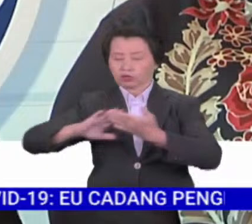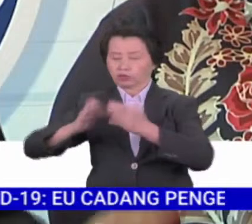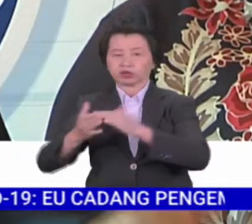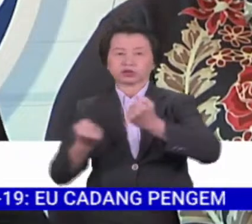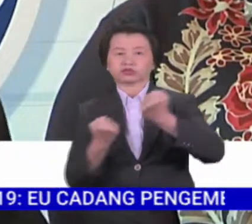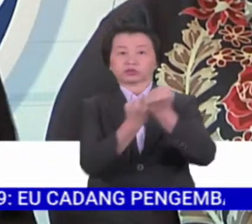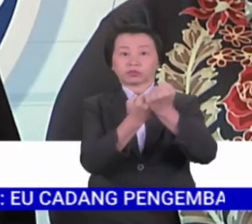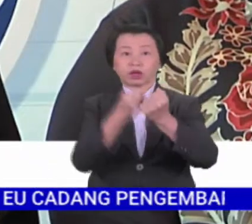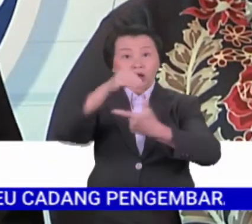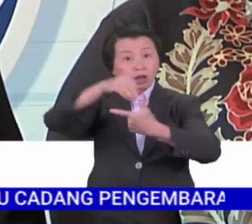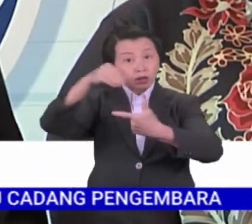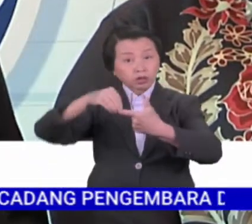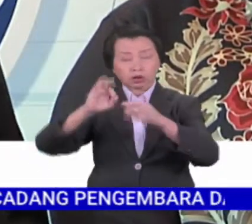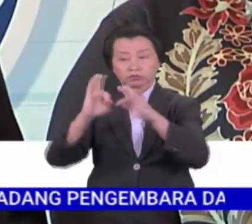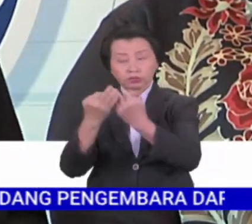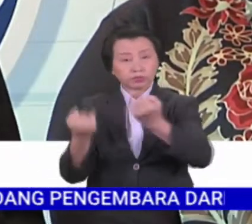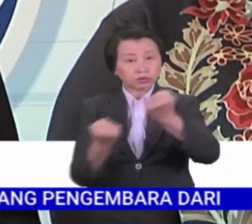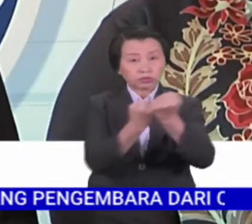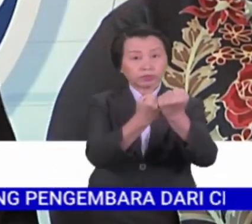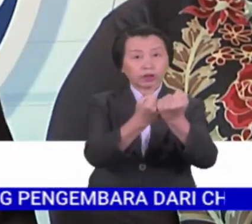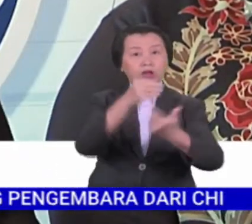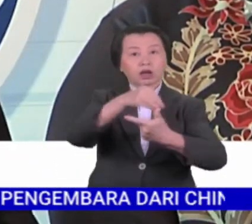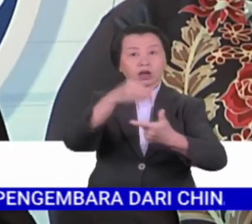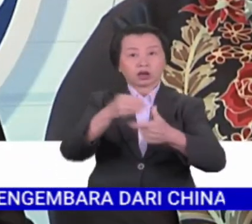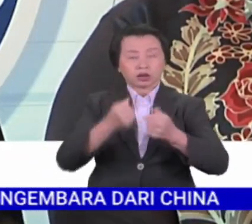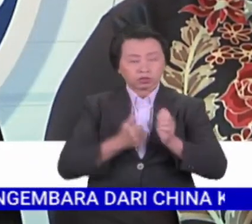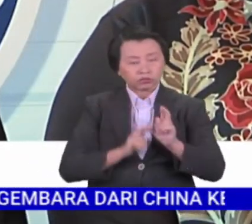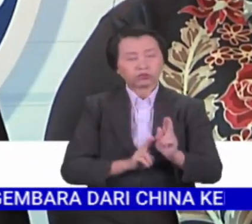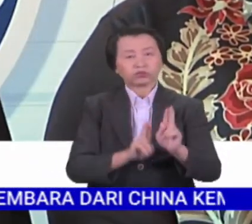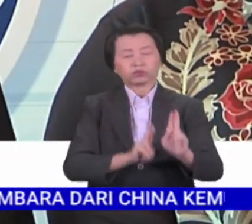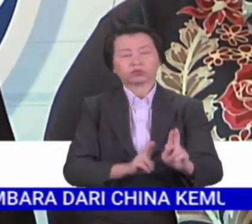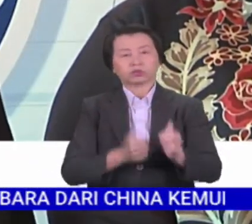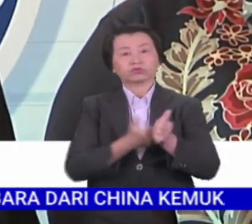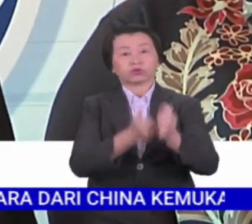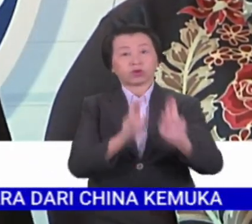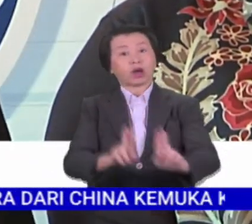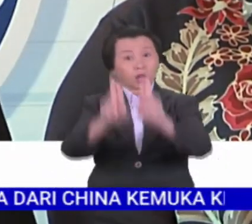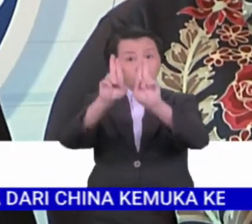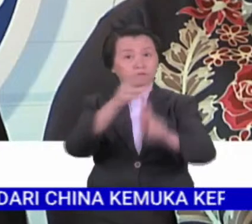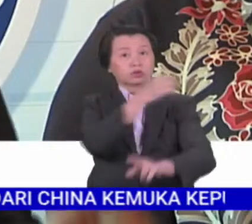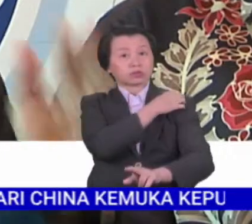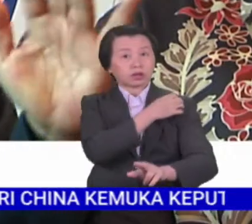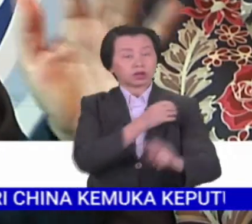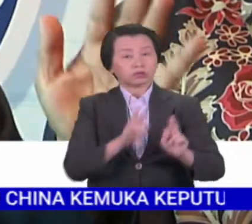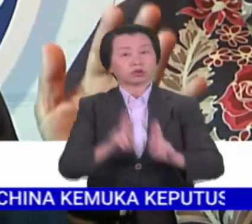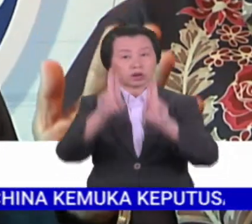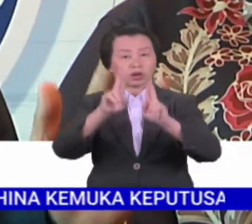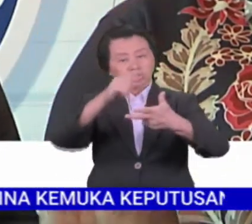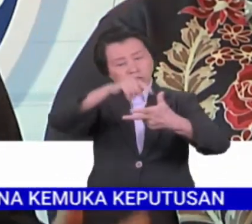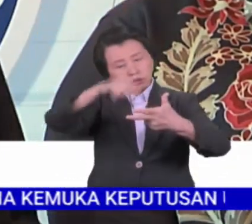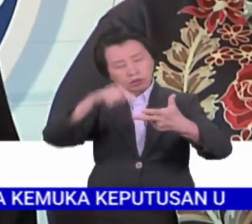The Family Support ataupun follow up program by edica Office